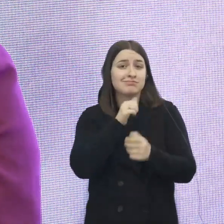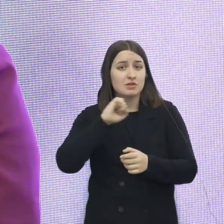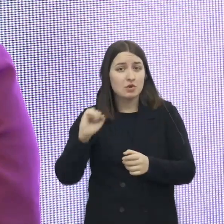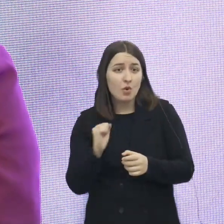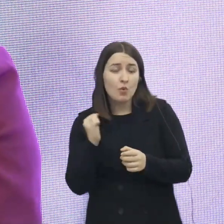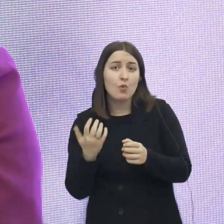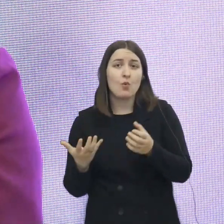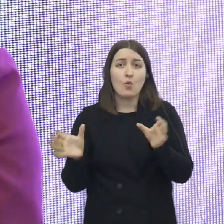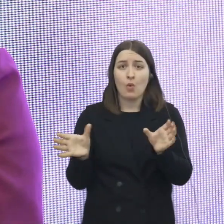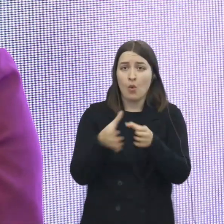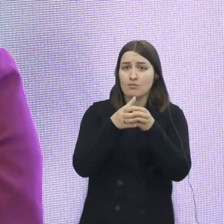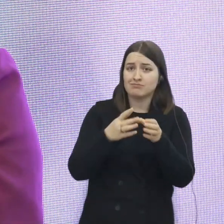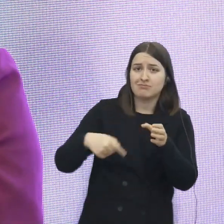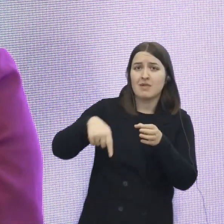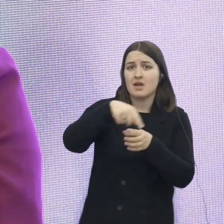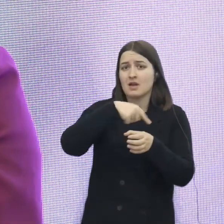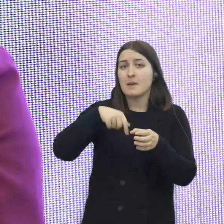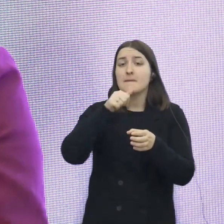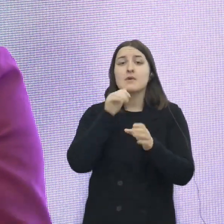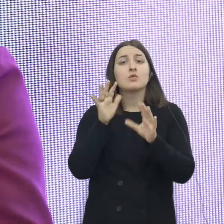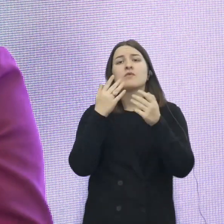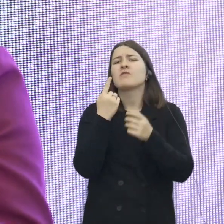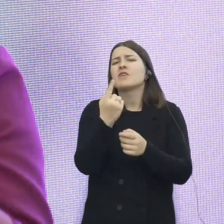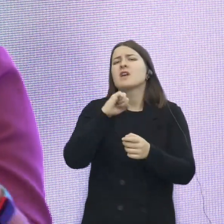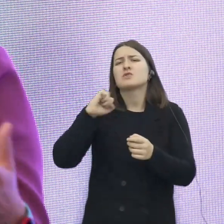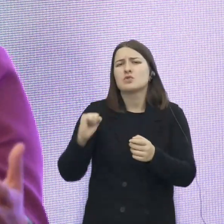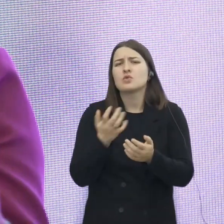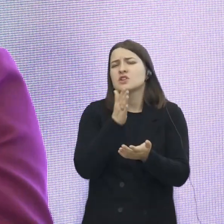ne, mes turime kažkokį tai draugą, kuris,